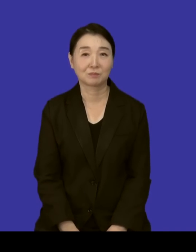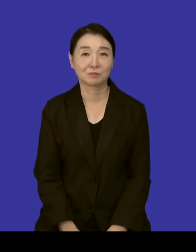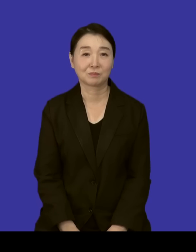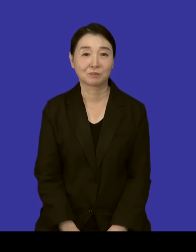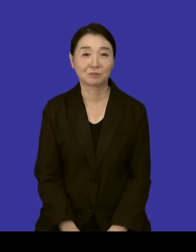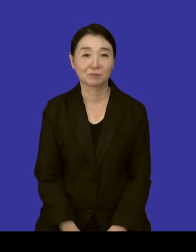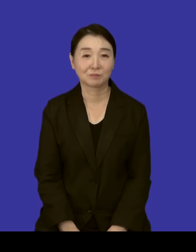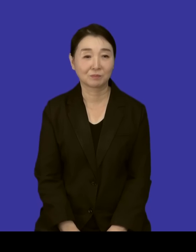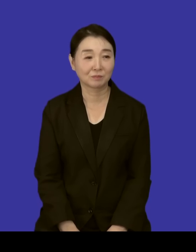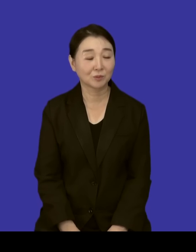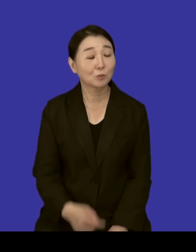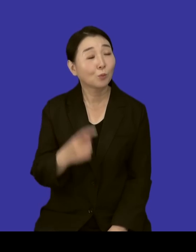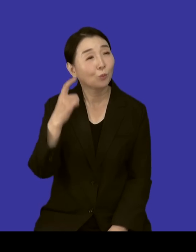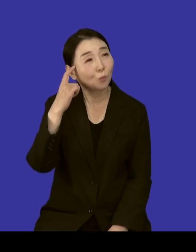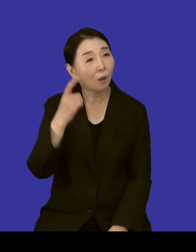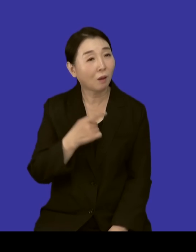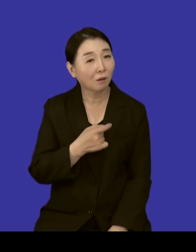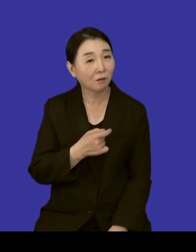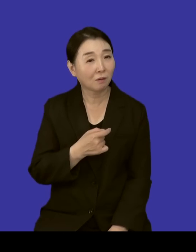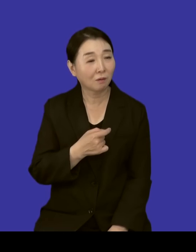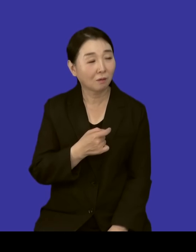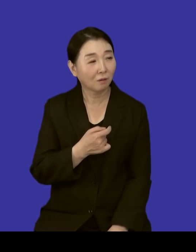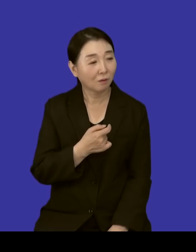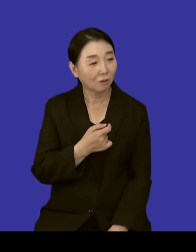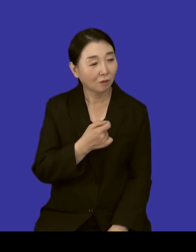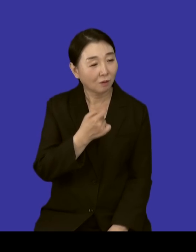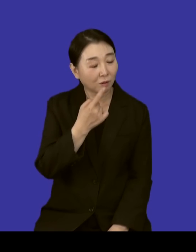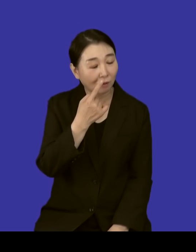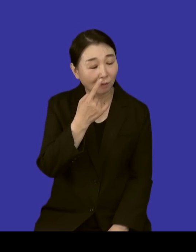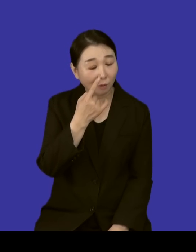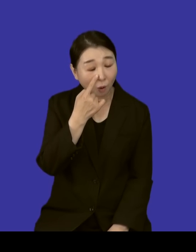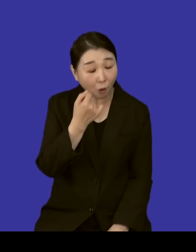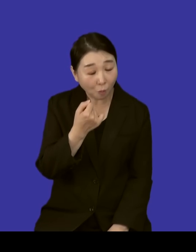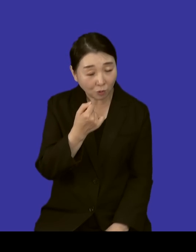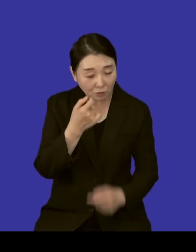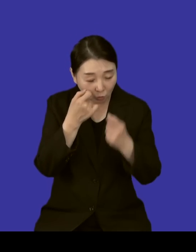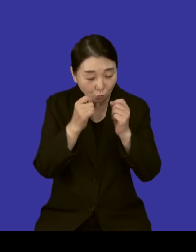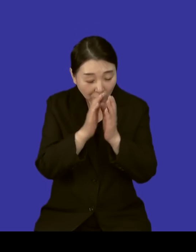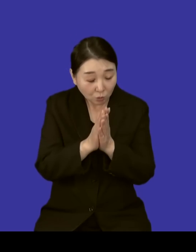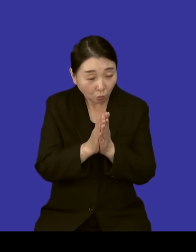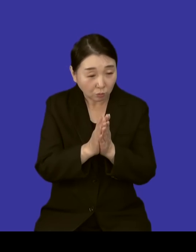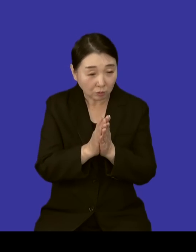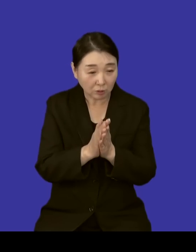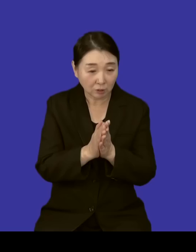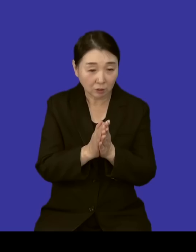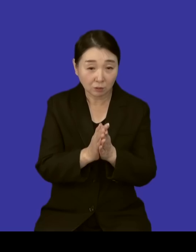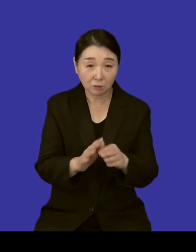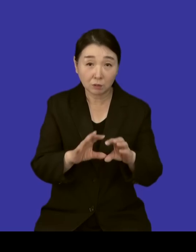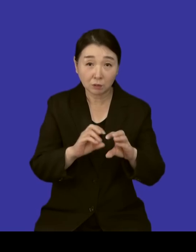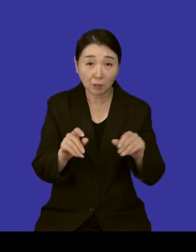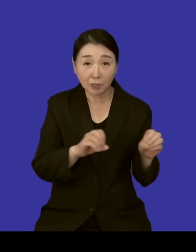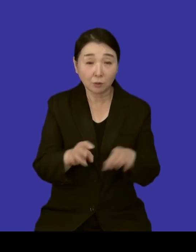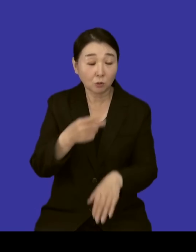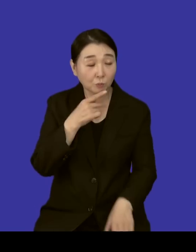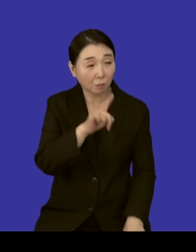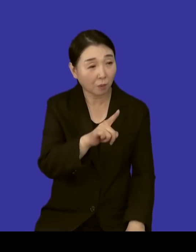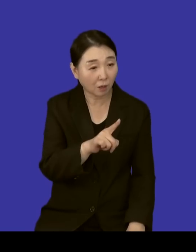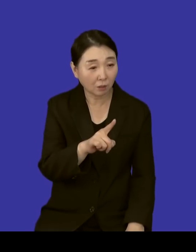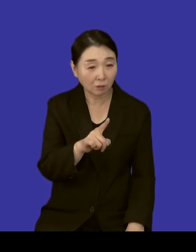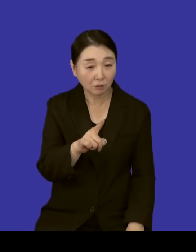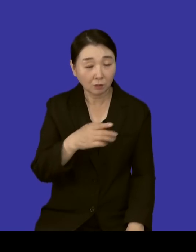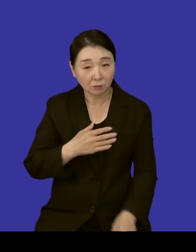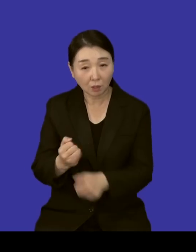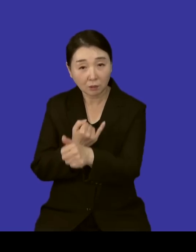그래서 그런데 왜 눈물의 어머니의 기도는 땅에 떨어지는 법이 없다고 그러는데 왜 아범 위해서 기도를 안 하시냐고 그랬더니